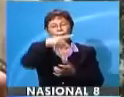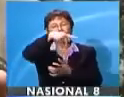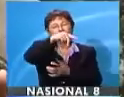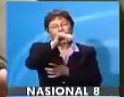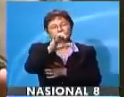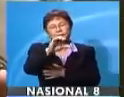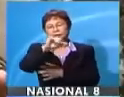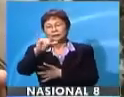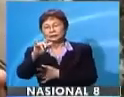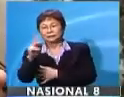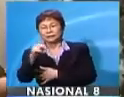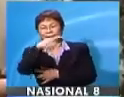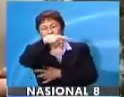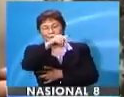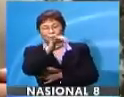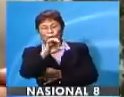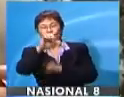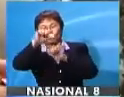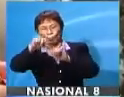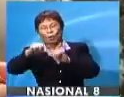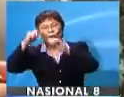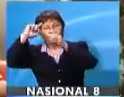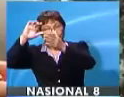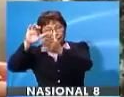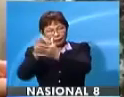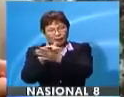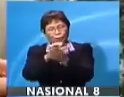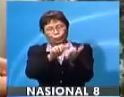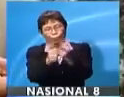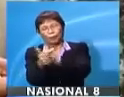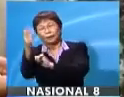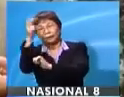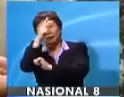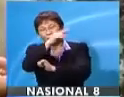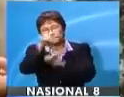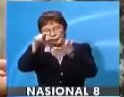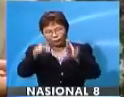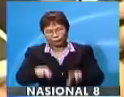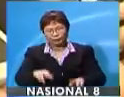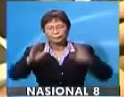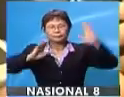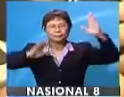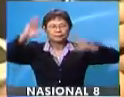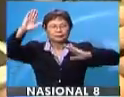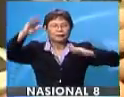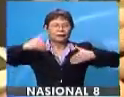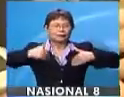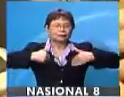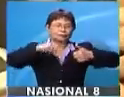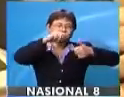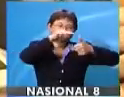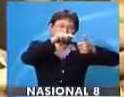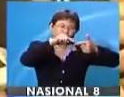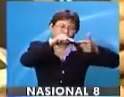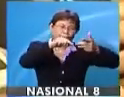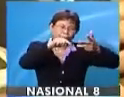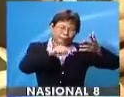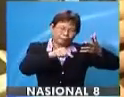satu jawatankuasa yang boleh diharapkan oleh rakyat negara ini. Ya. Ada perkara yang